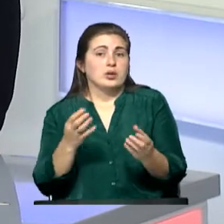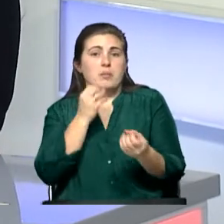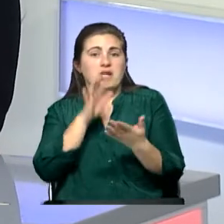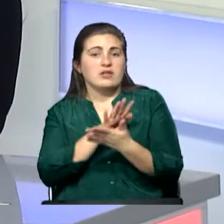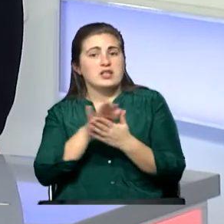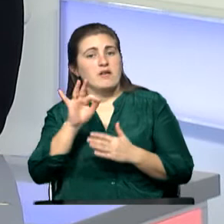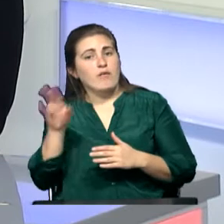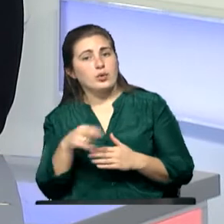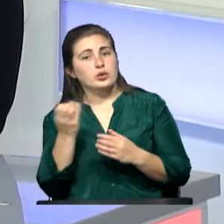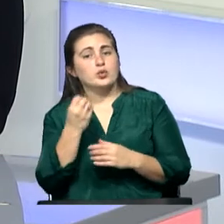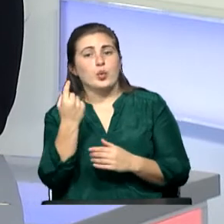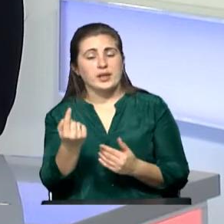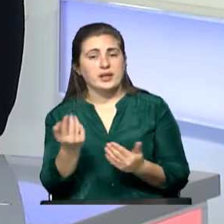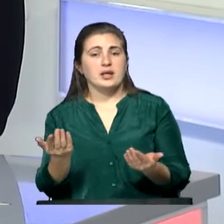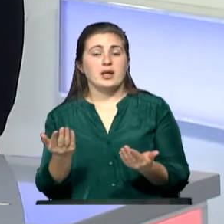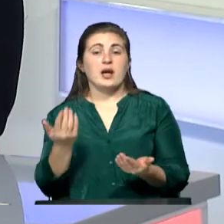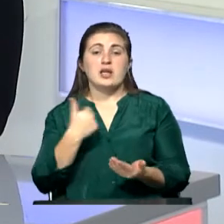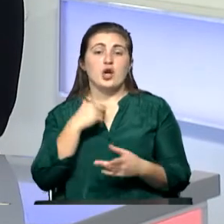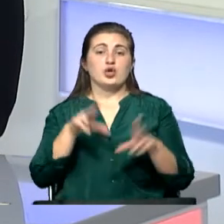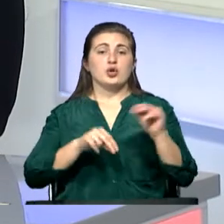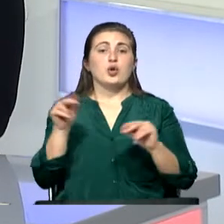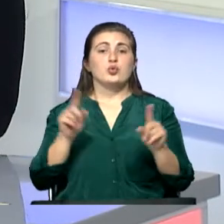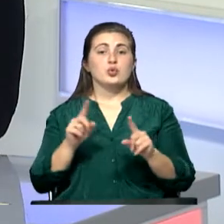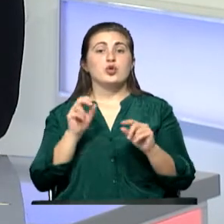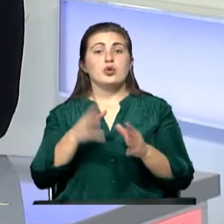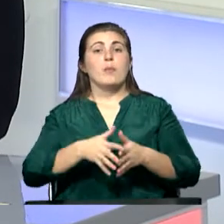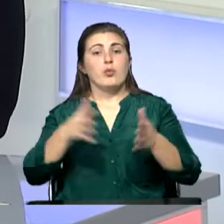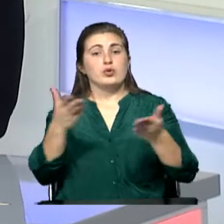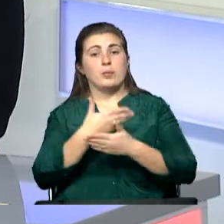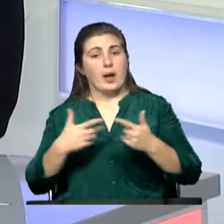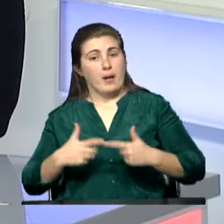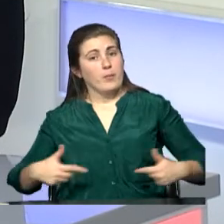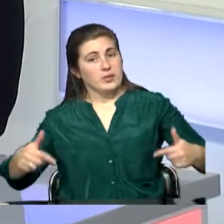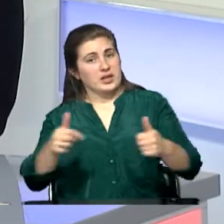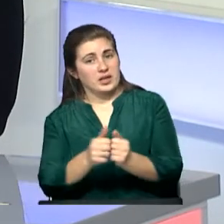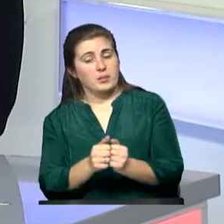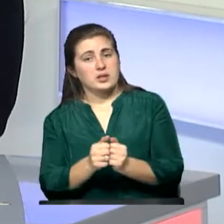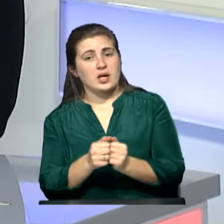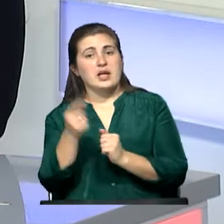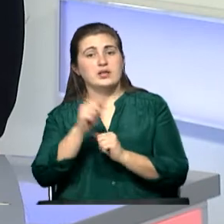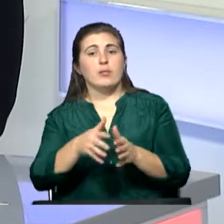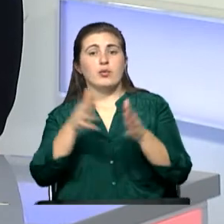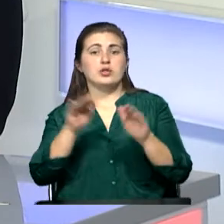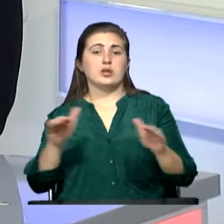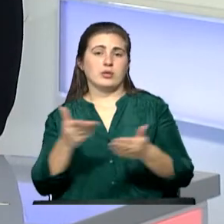благотворительный фонд еще один. Я считаю, что чем больше мы объединимся, тем больше